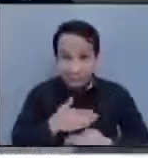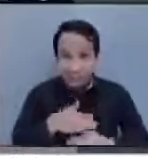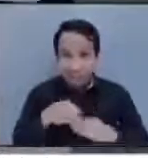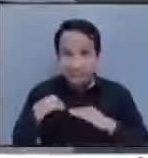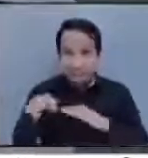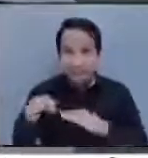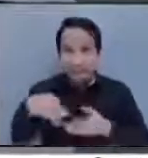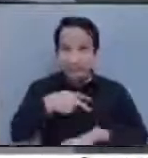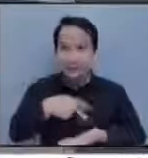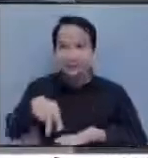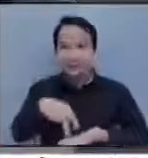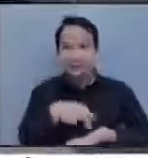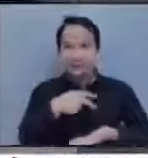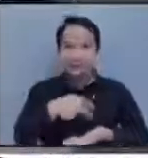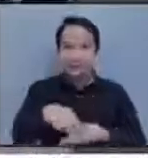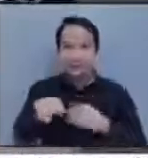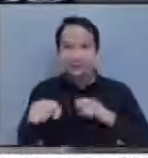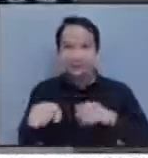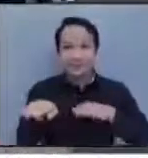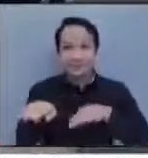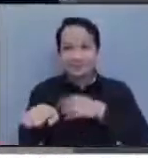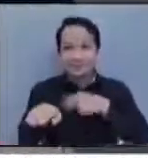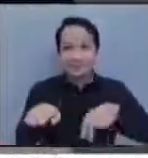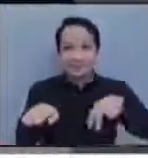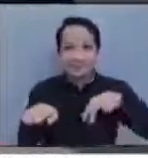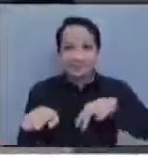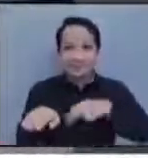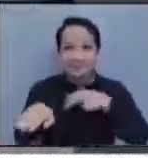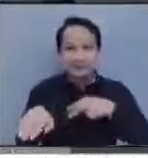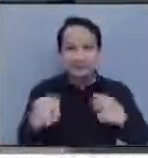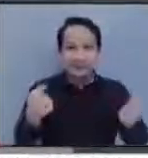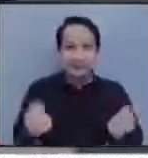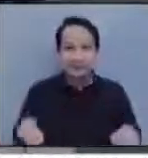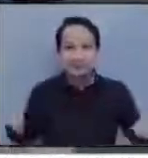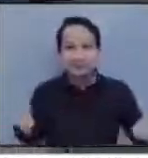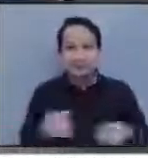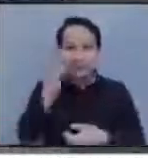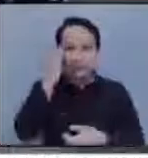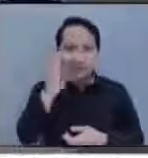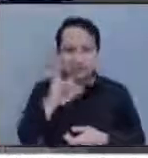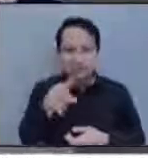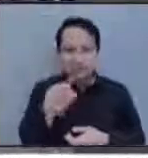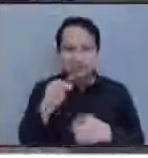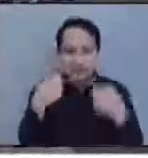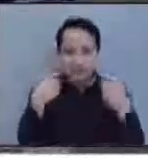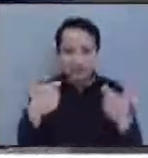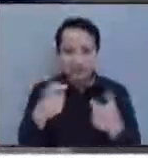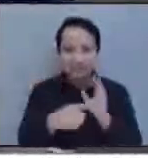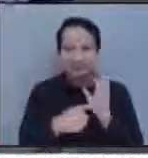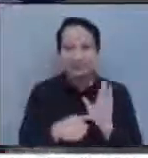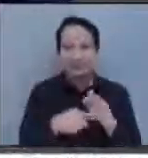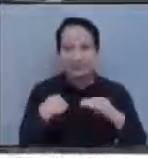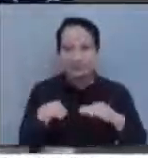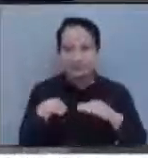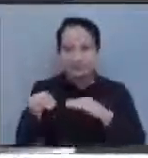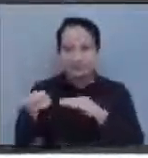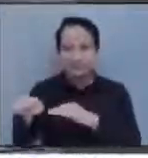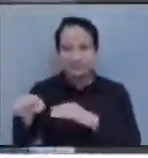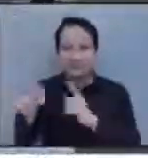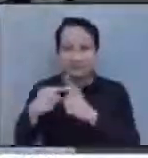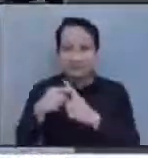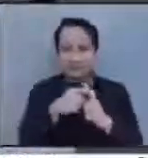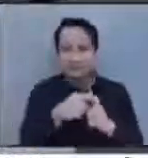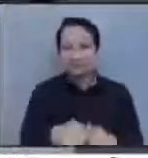mga kasama sa prosesyon sa kantang Jumbo Hotdog ng grupong Maskulado habang papunta sa sementeryo. Ayon